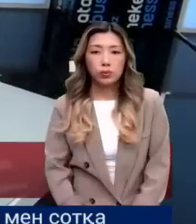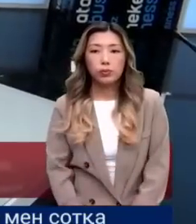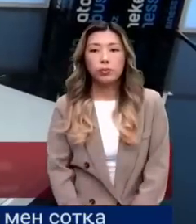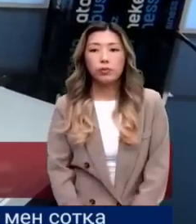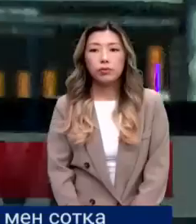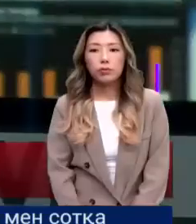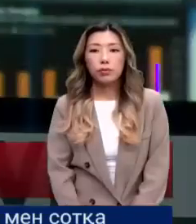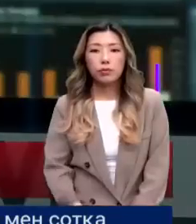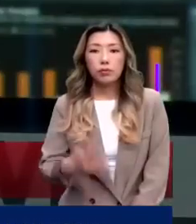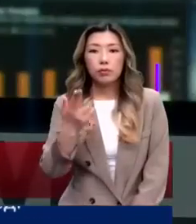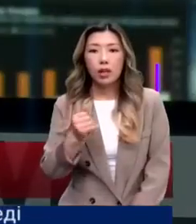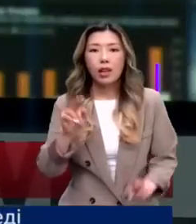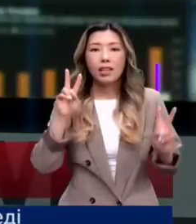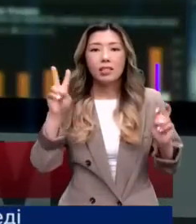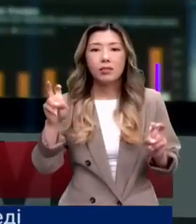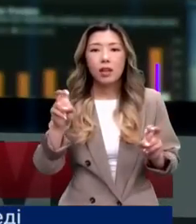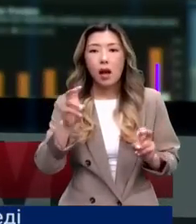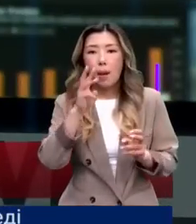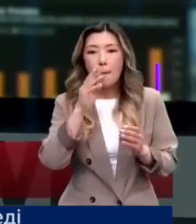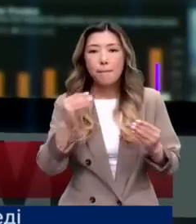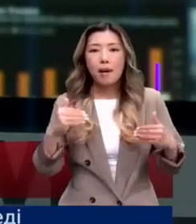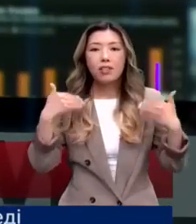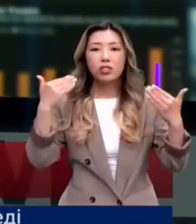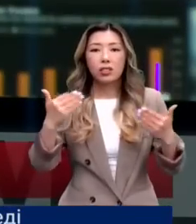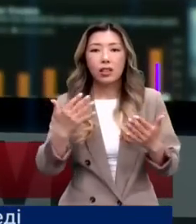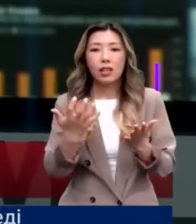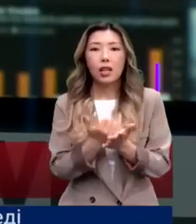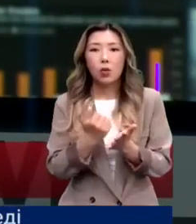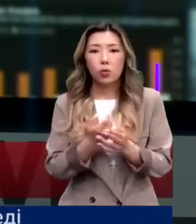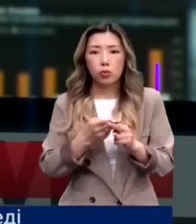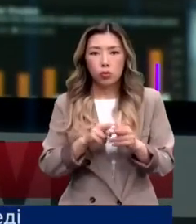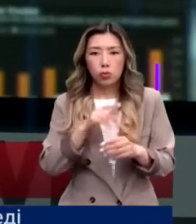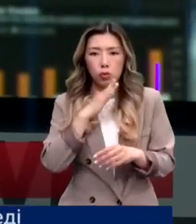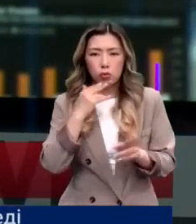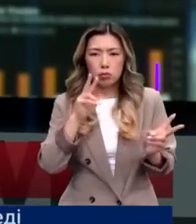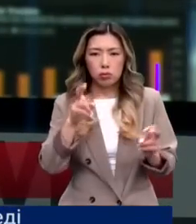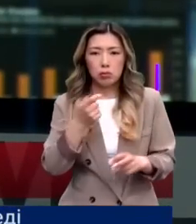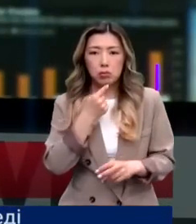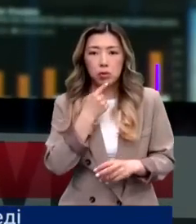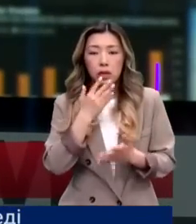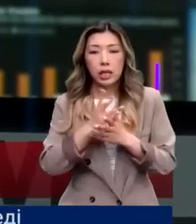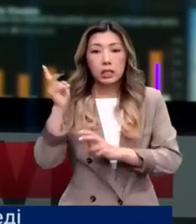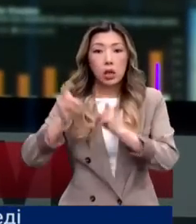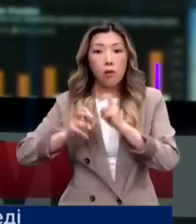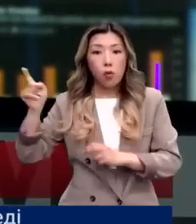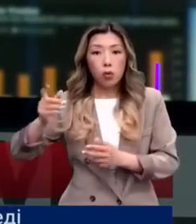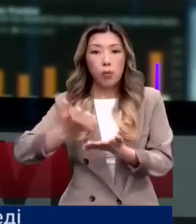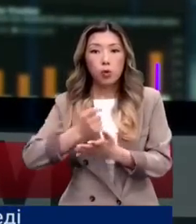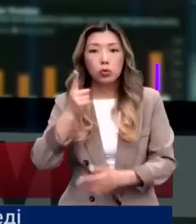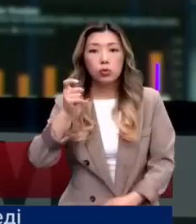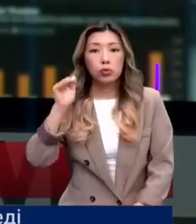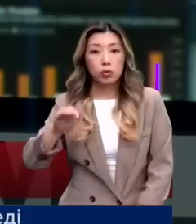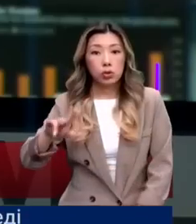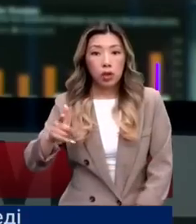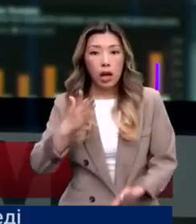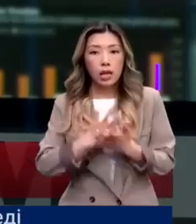тем, что само название повышение доходов населения, оно немного такое обобщенное. Ведь есть рабочий завода, который получает 100 тысяч тенге, а есть владелец завода,